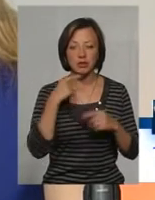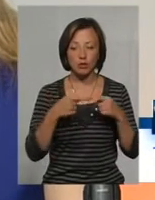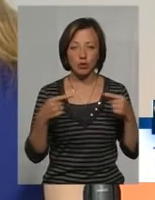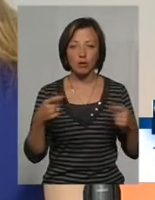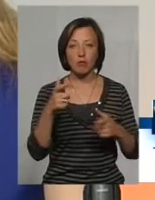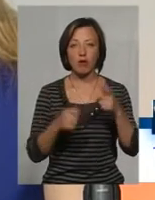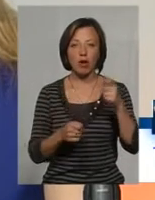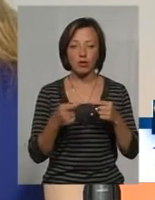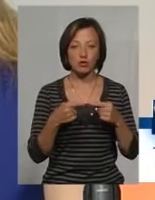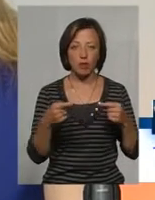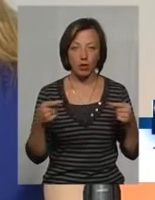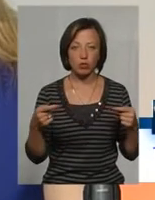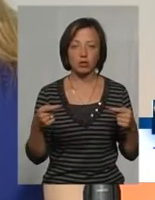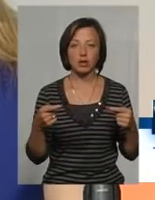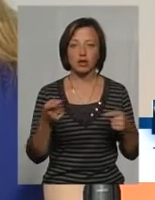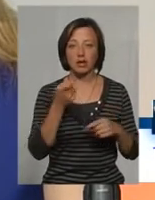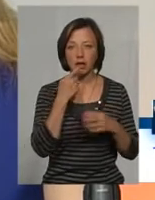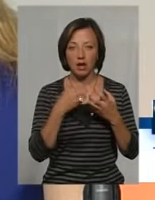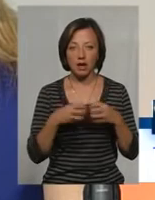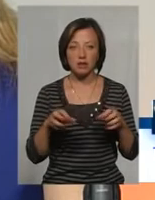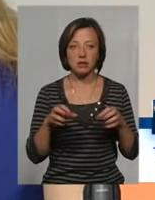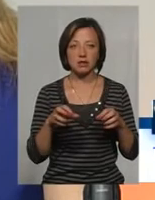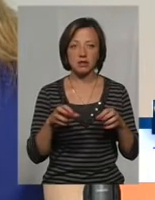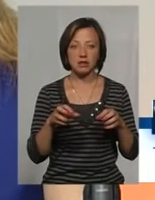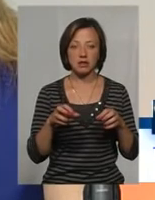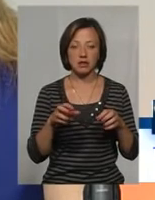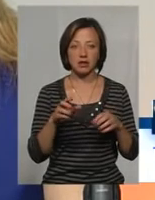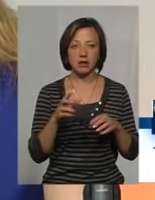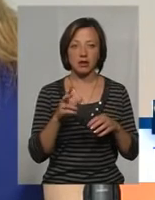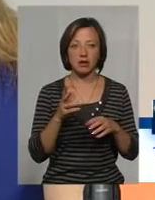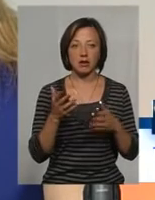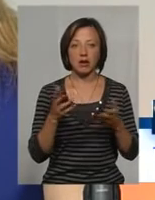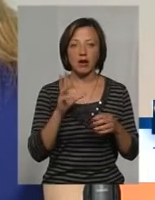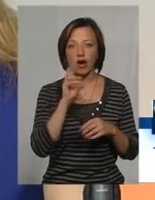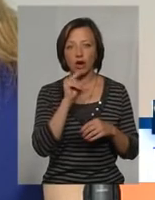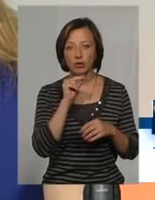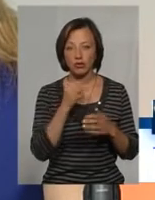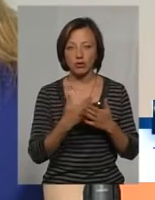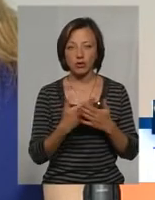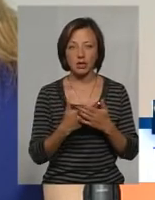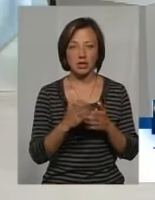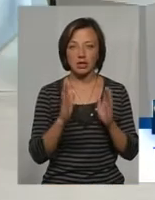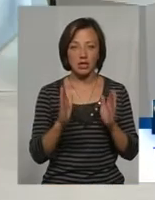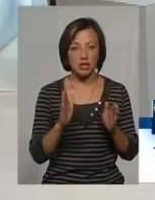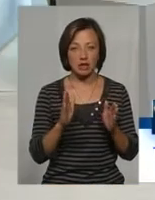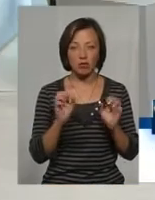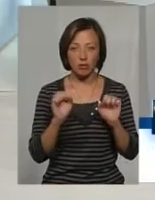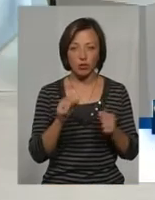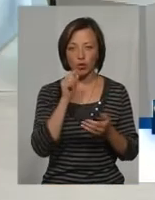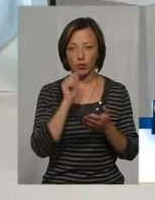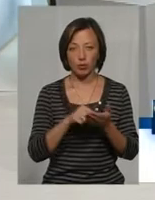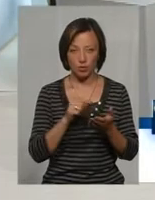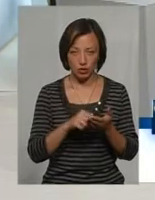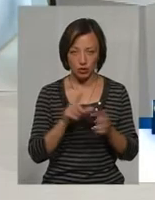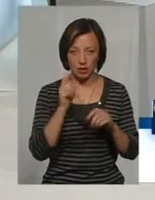це молочні продукти, яйця водоплаваючих птиць, але не факт. Не тільки водоплаваюча птиця, можуть бути